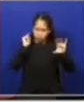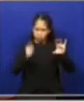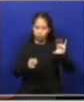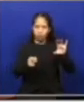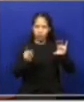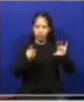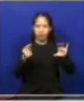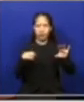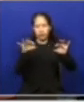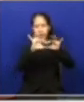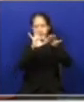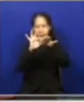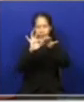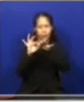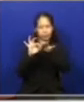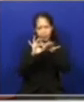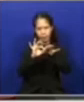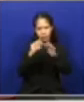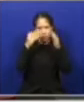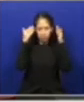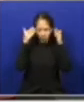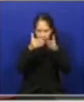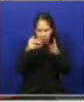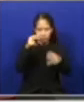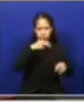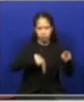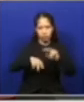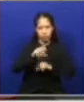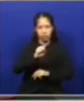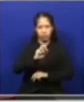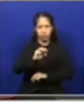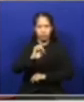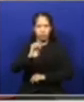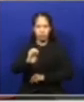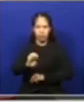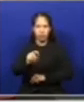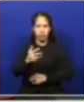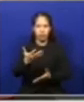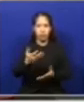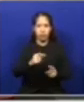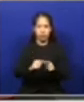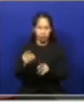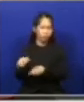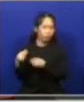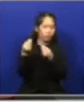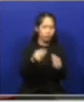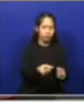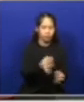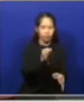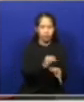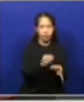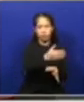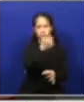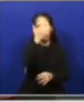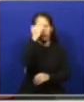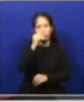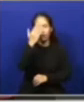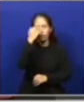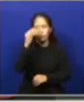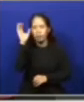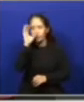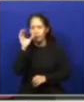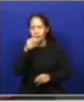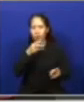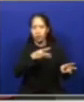ษณะนี้ที่ท่านตั้งใจจะดูแล SME หรือผู้ประกอบการเนี่ยเอาไปยัดเยียดให้แบงก์ชาติทำไมท่านไม่หาแนวท